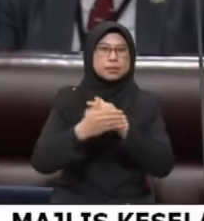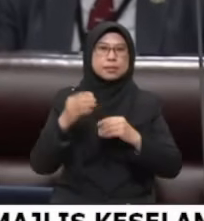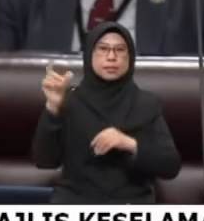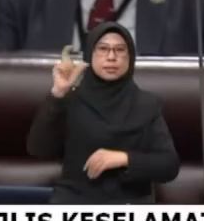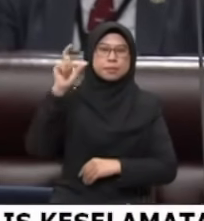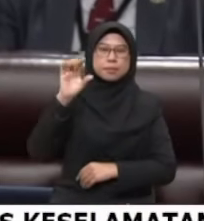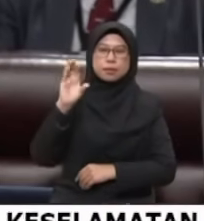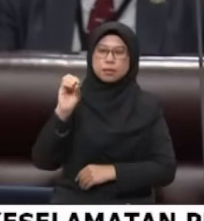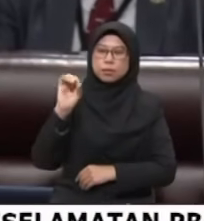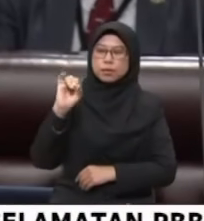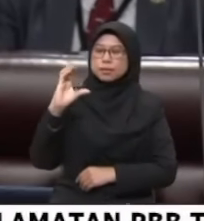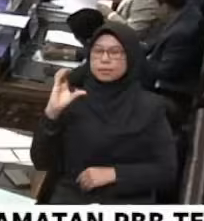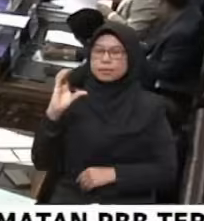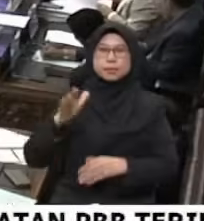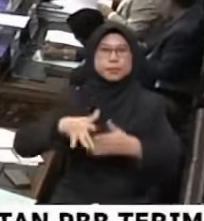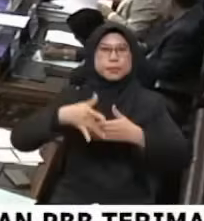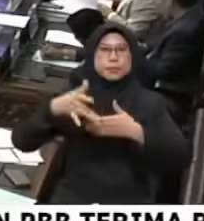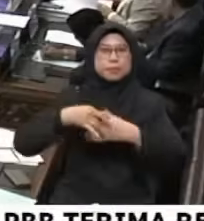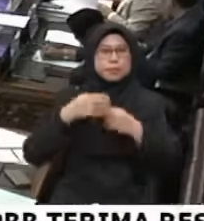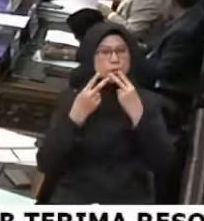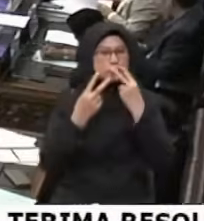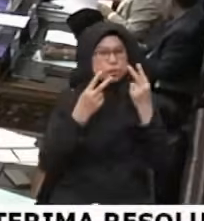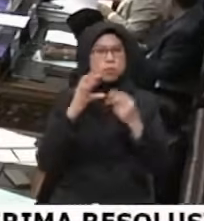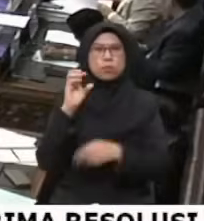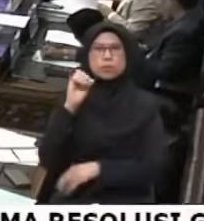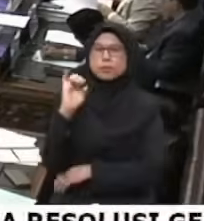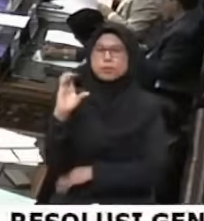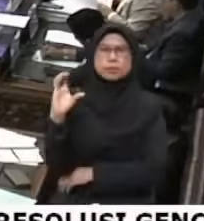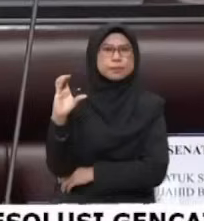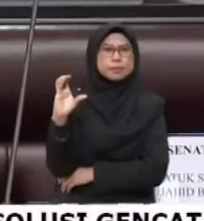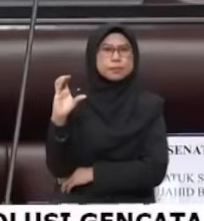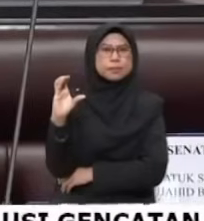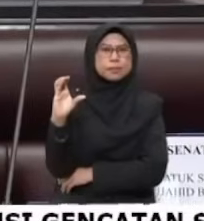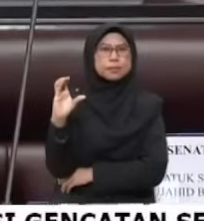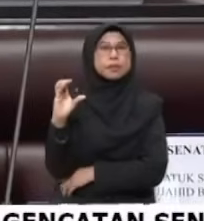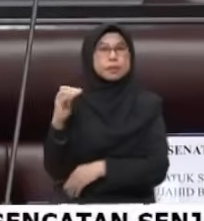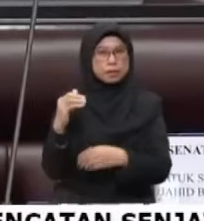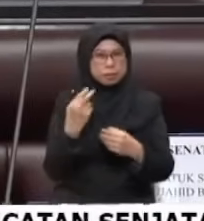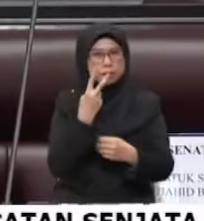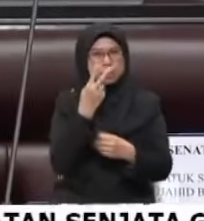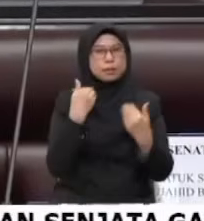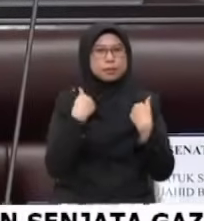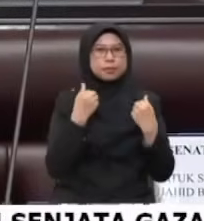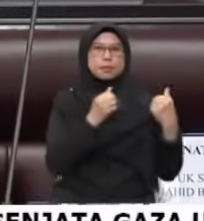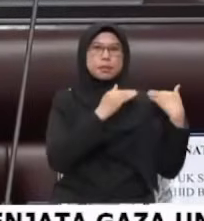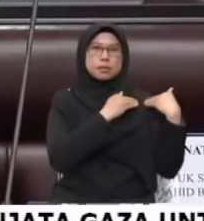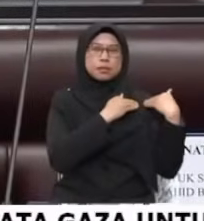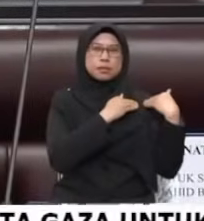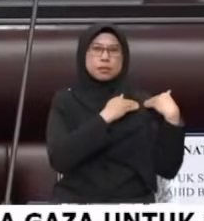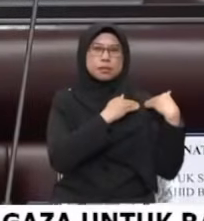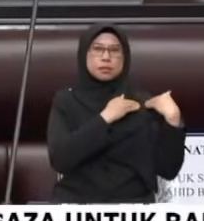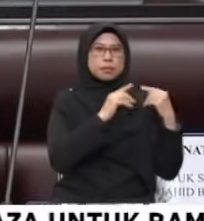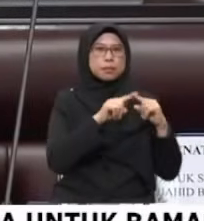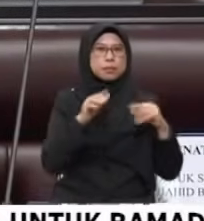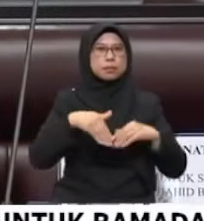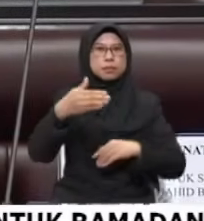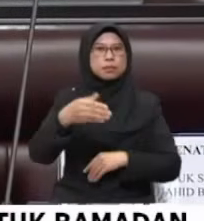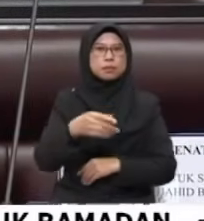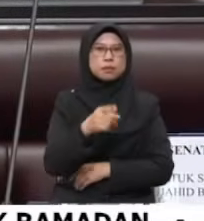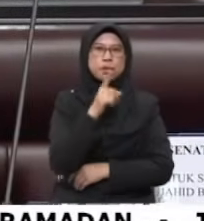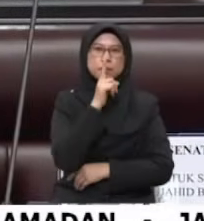oic di peringkat awal saya tengok nampak ada peranan tapi spas tu saya tengok